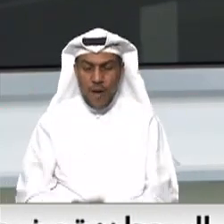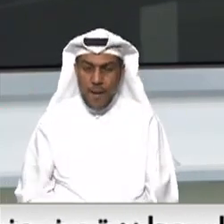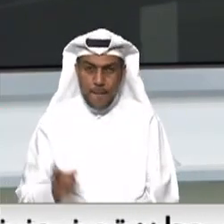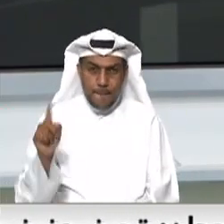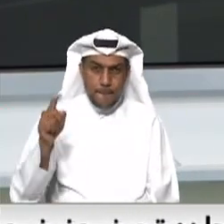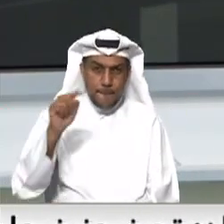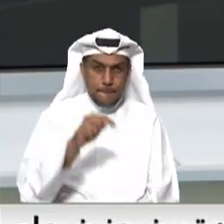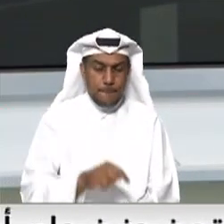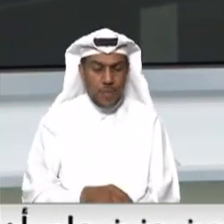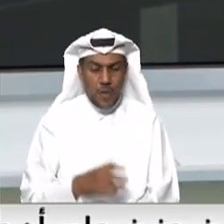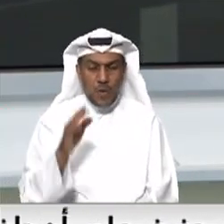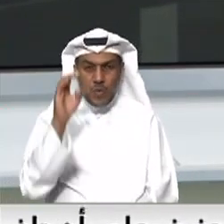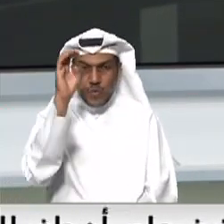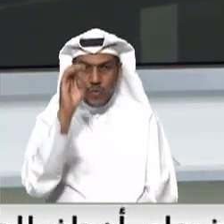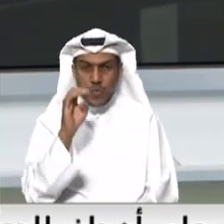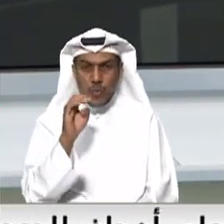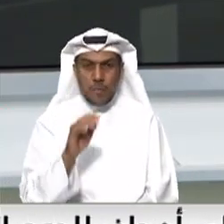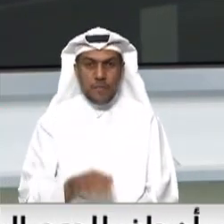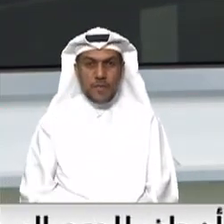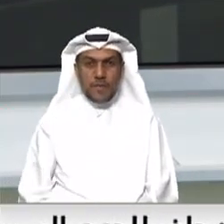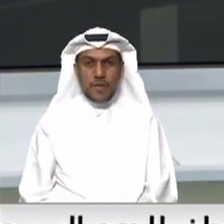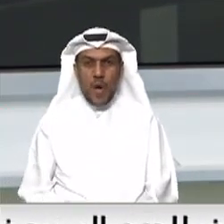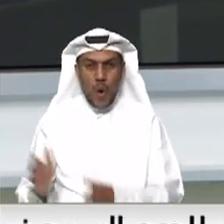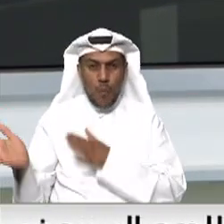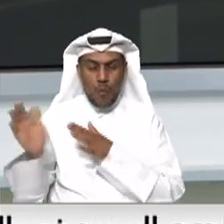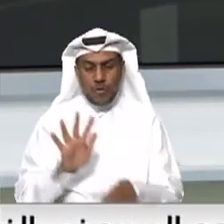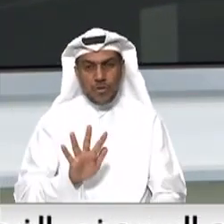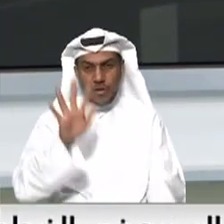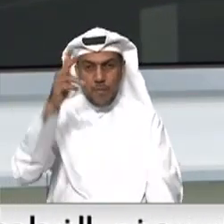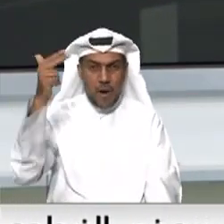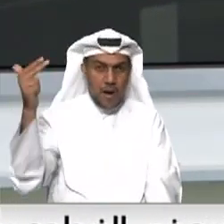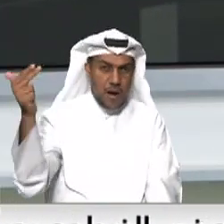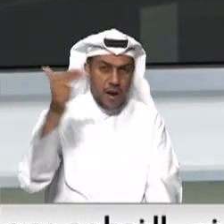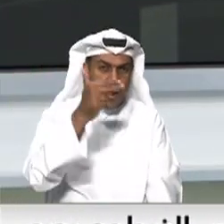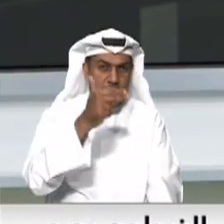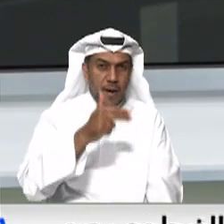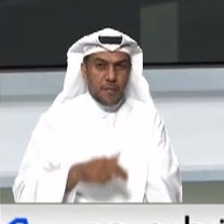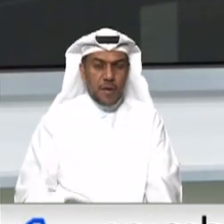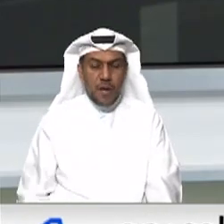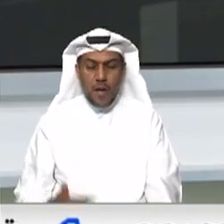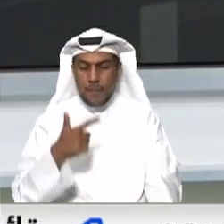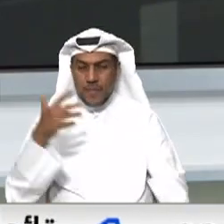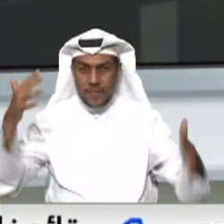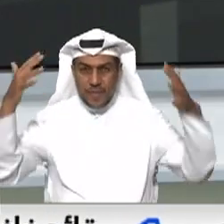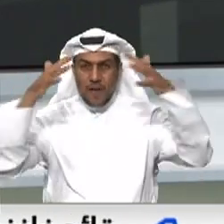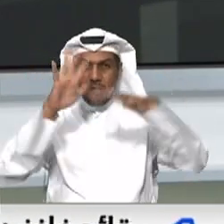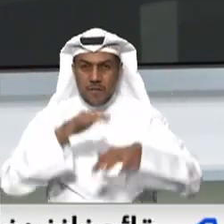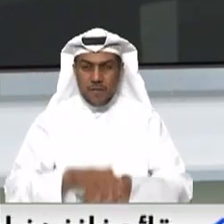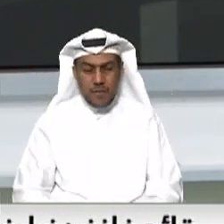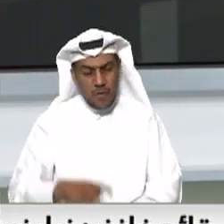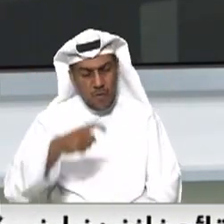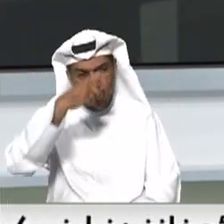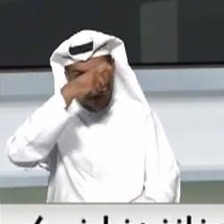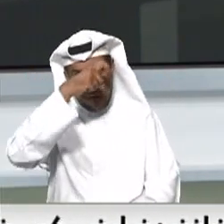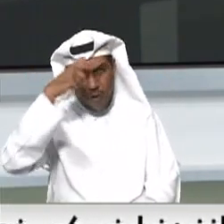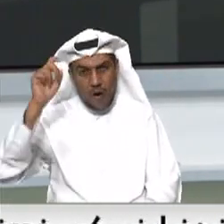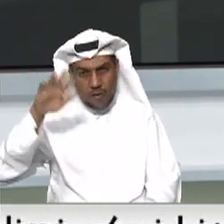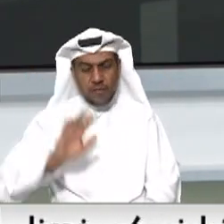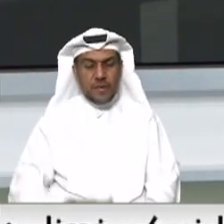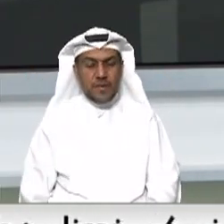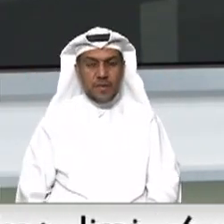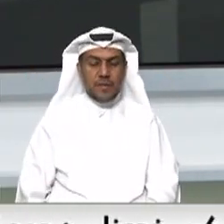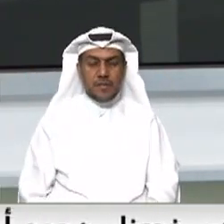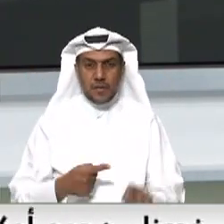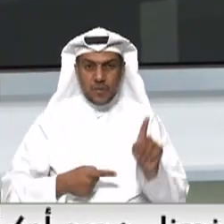القادمه ما بين الهوى كوز باكر بعد ذلك راح يقلب الهواء الى شمال الغربي عبور السحب راح يستمر ويانا لعده ايام اجواء حاره درجات الحراره